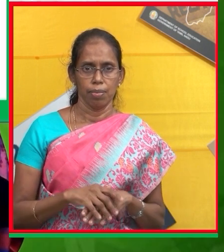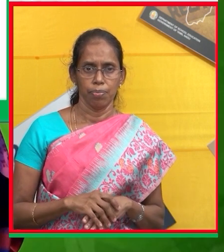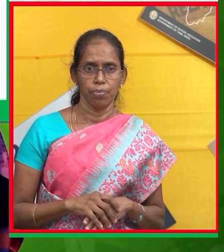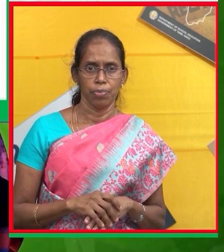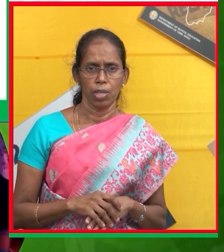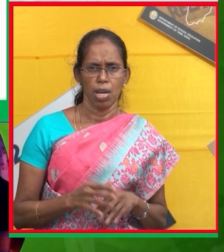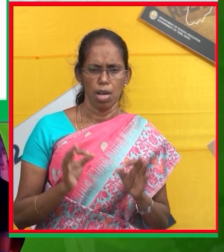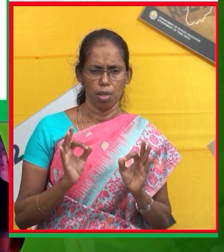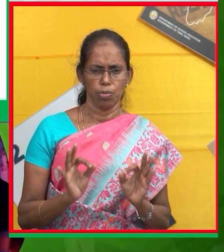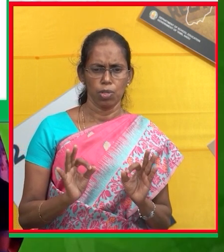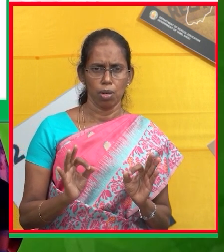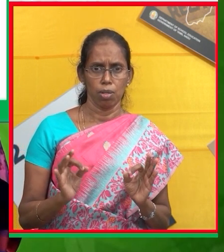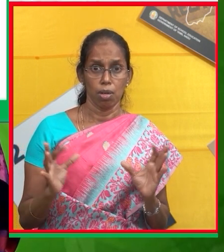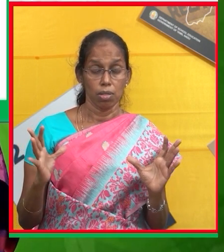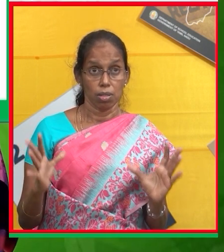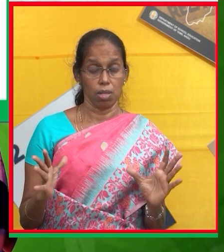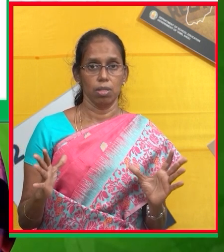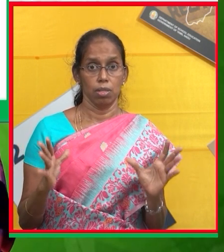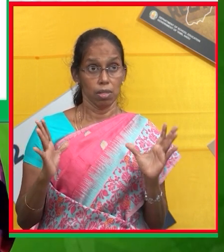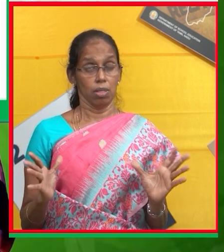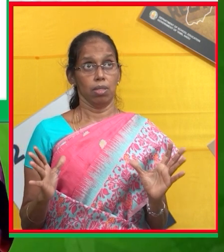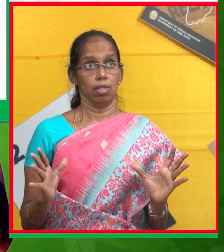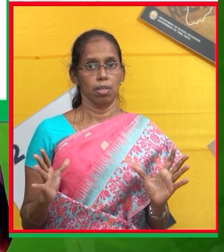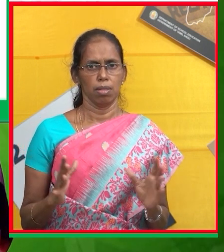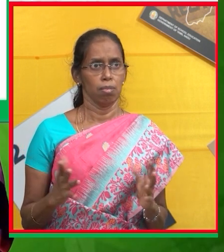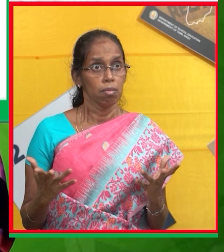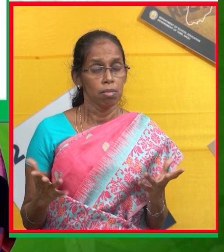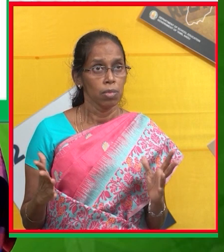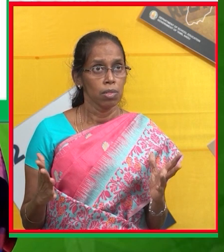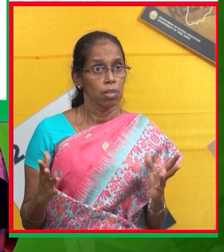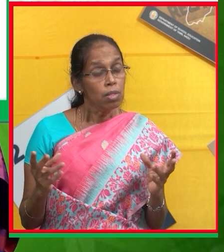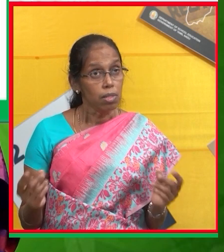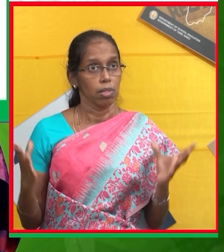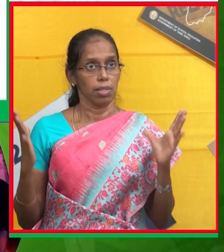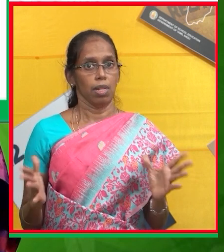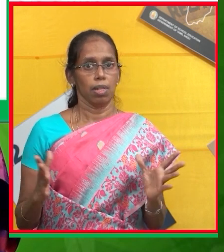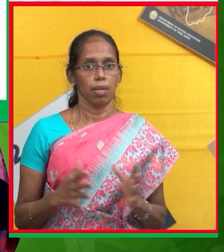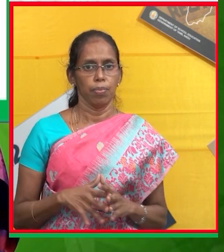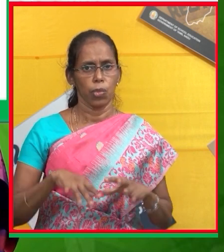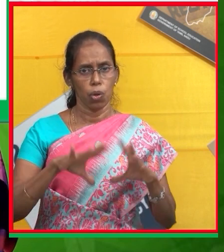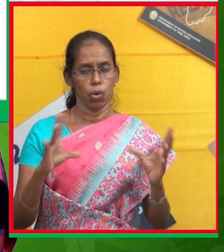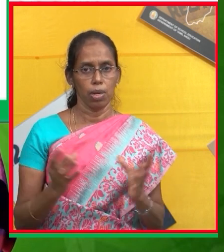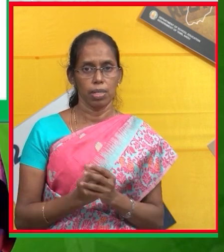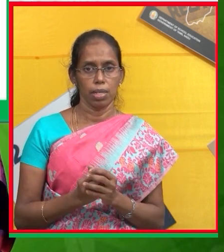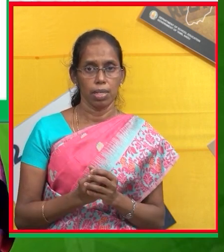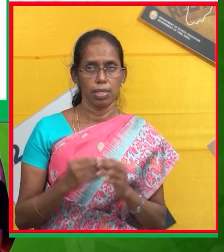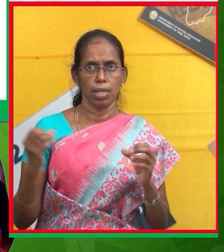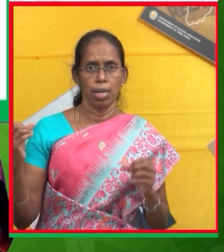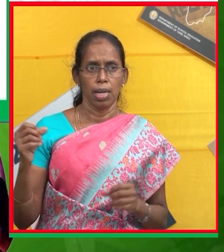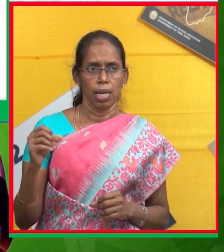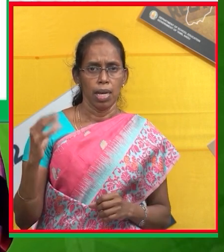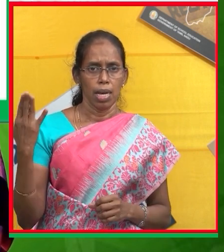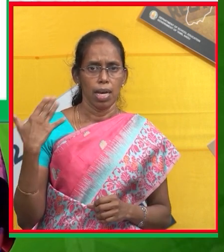We were absolutely awestruck as we were not expecting it. To the sea, entire sky lit up in green